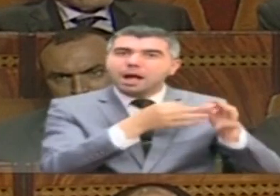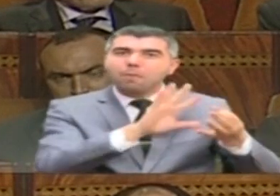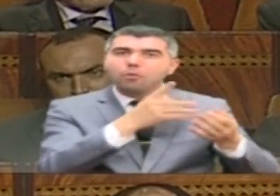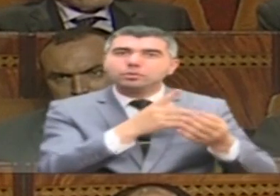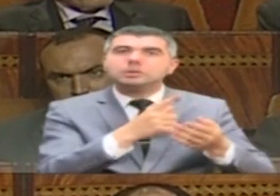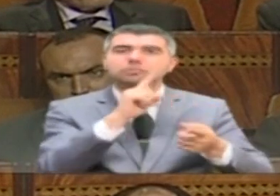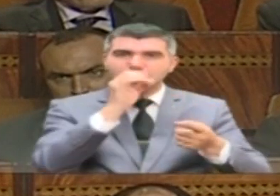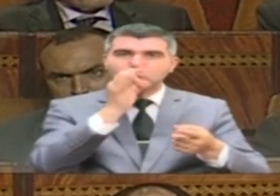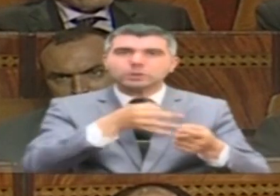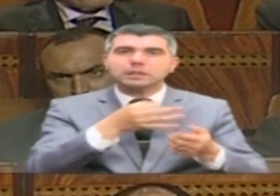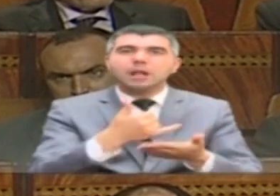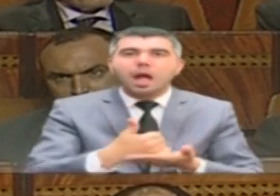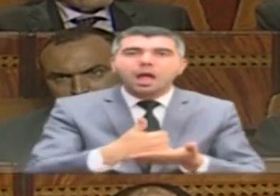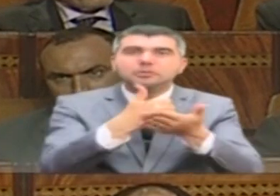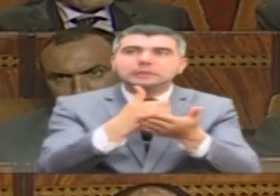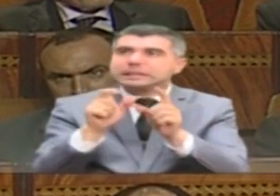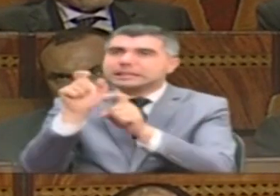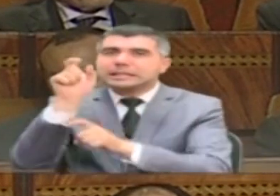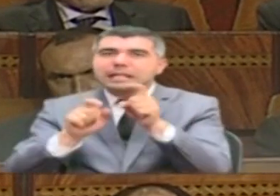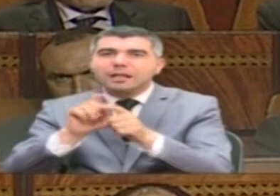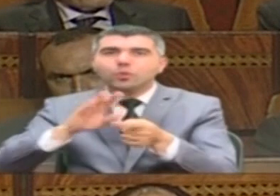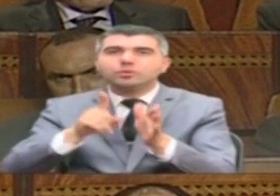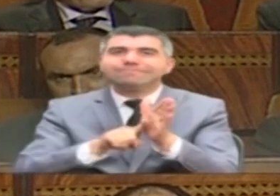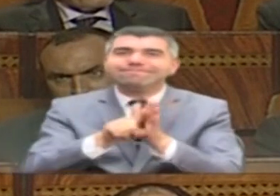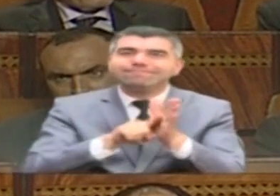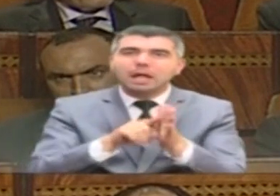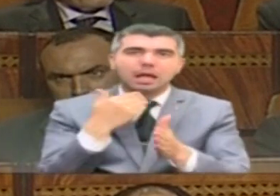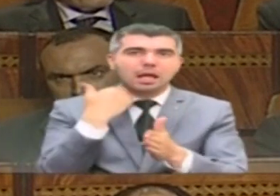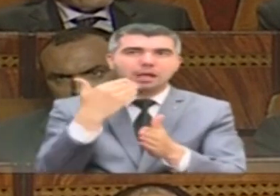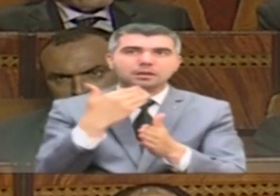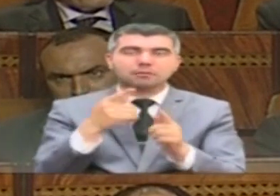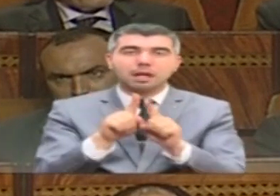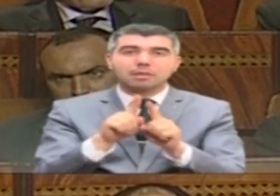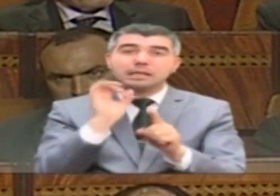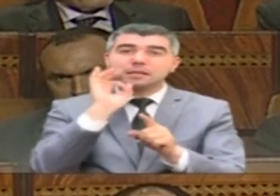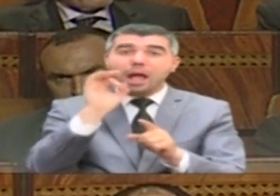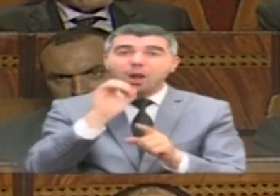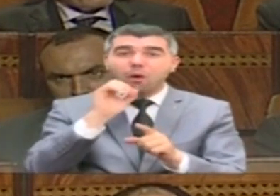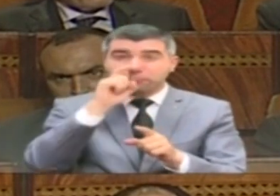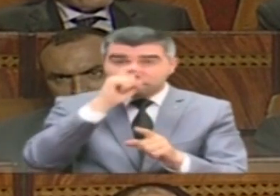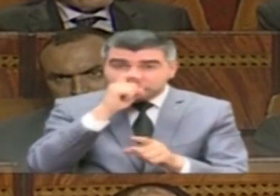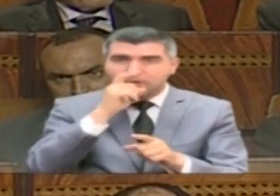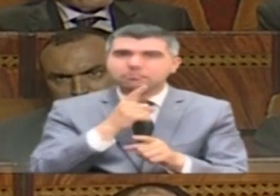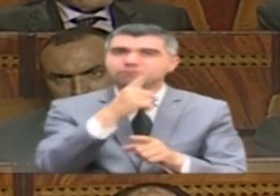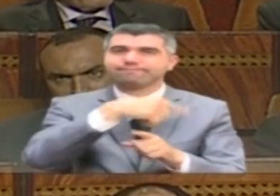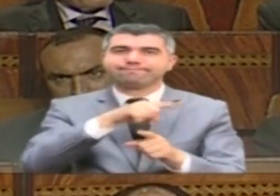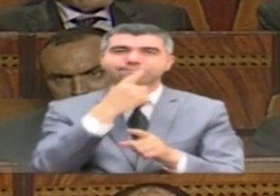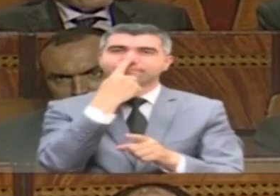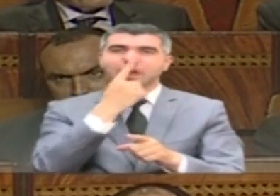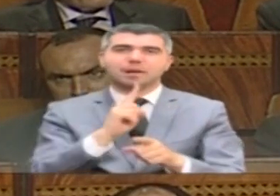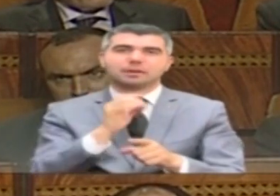المظلمة على عموم المواطنين اللي تتعرضوا مثل هذه المظالم. راه الكرامة ديال المواطن هو أساس التعاقد في البلاد،